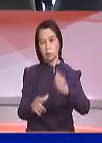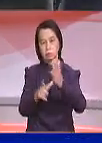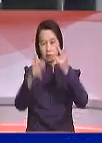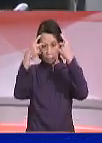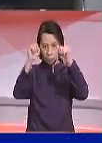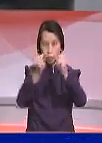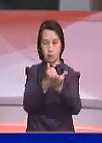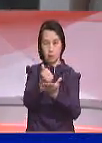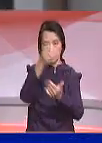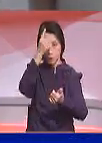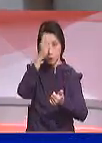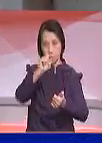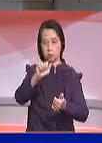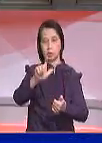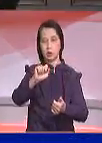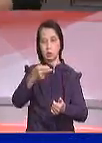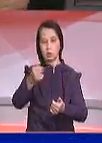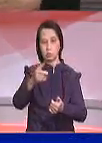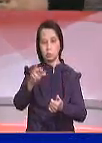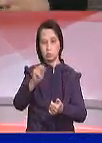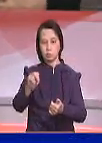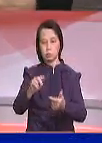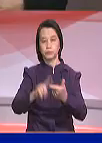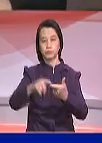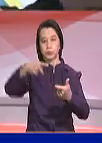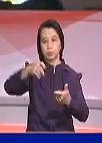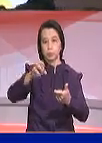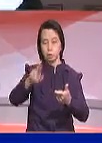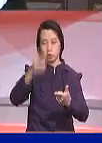Presiden Amanah Datuk Seri Salahuddin Ayub, Ketua Cabang